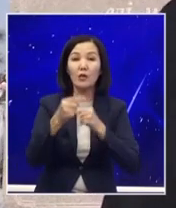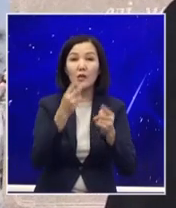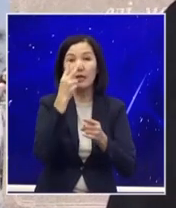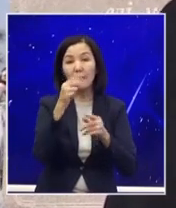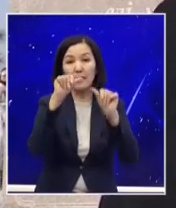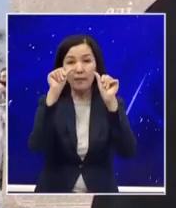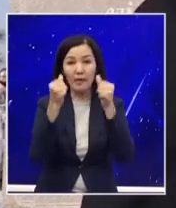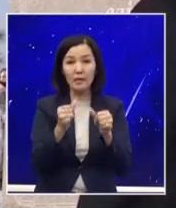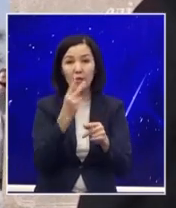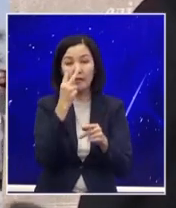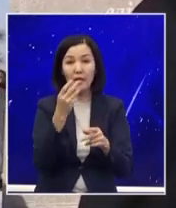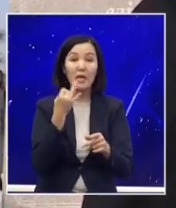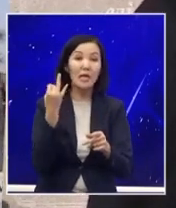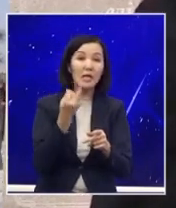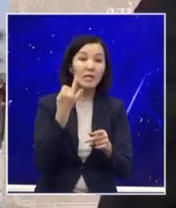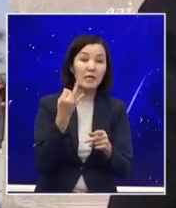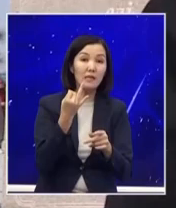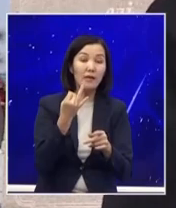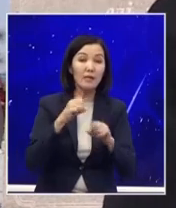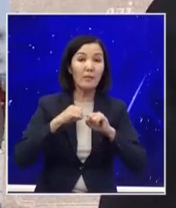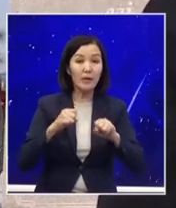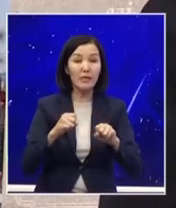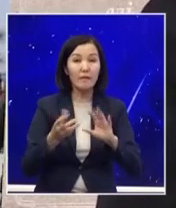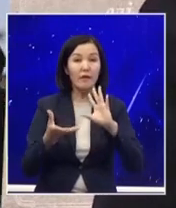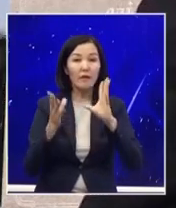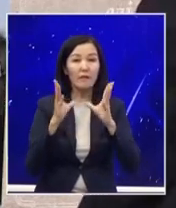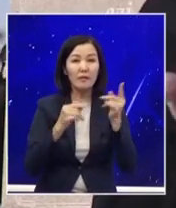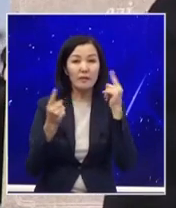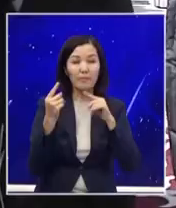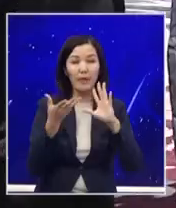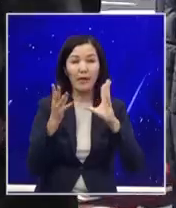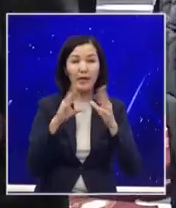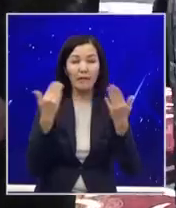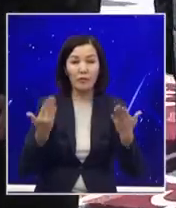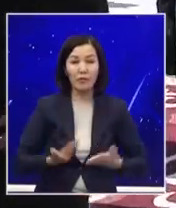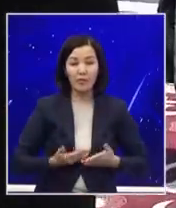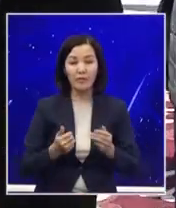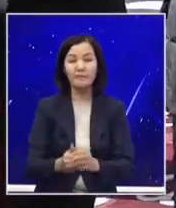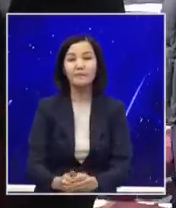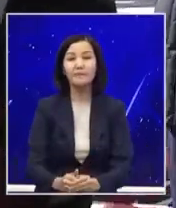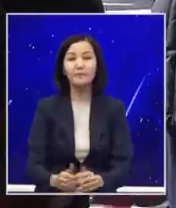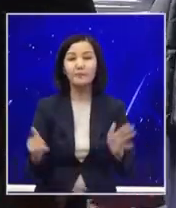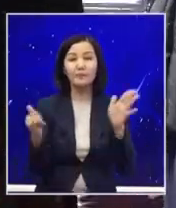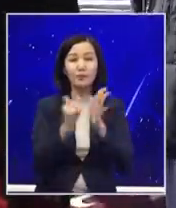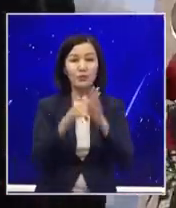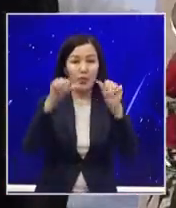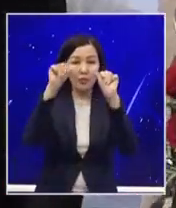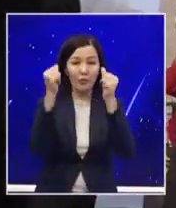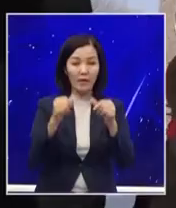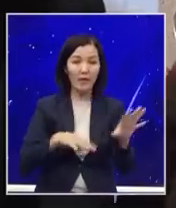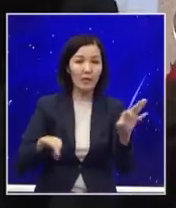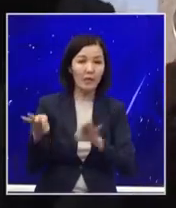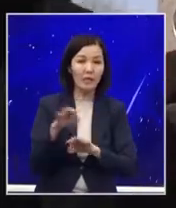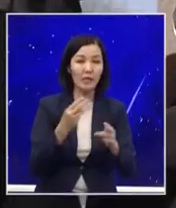этот памятник, будут интересоваться Бурыбай Батыром и в целом биографией великих людей. Установка памятника и разработка